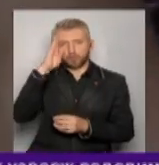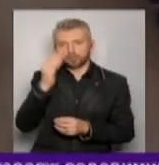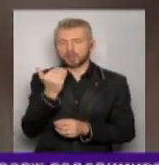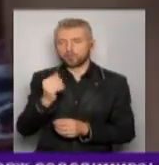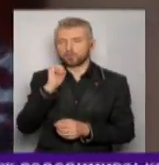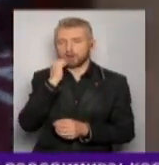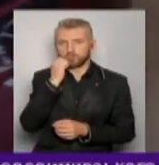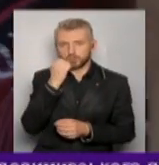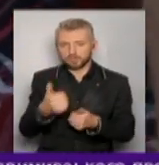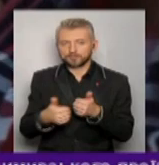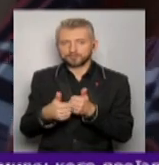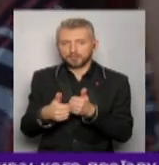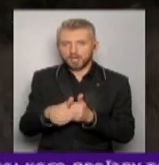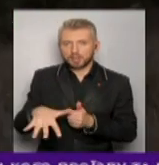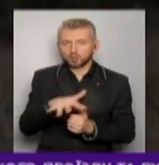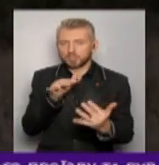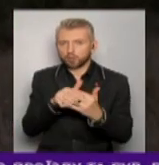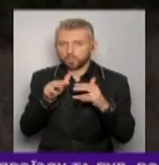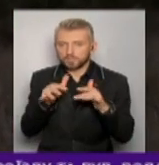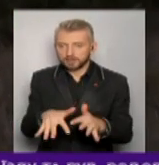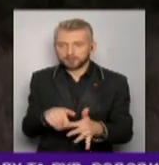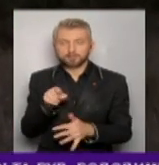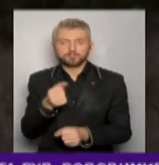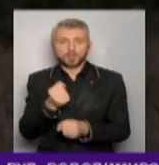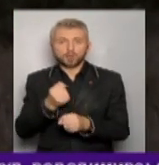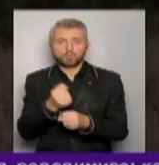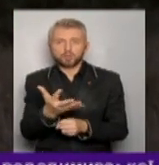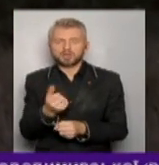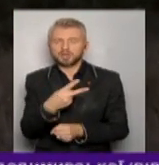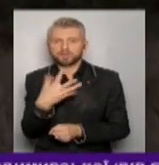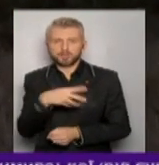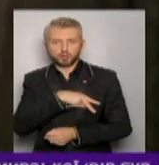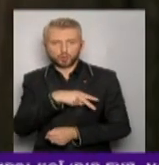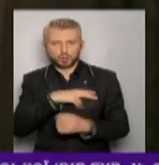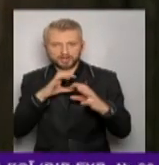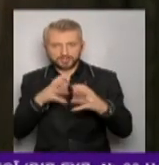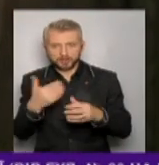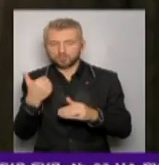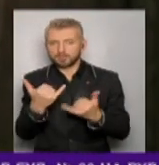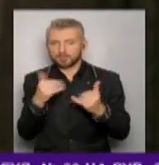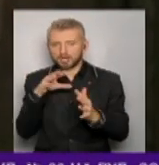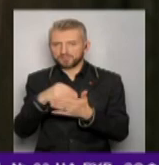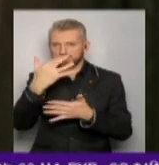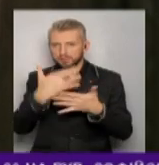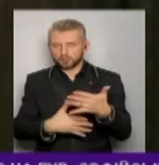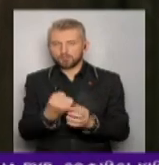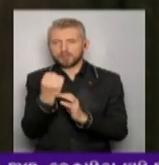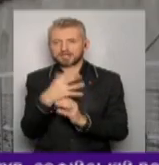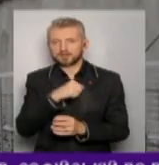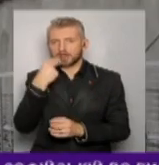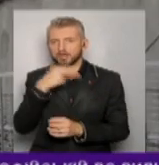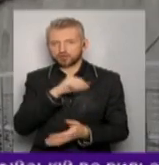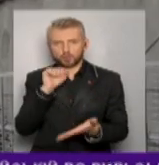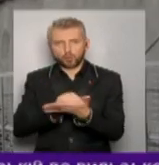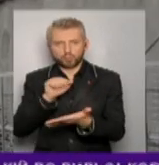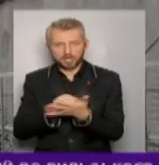бабусі неподалік від зони бойових дій. Кіноробота вже отримала 25 нагород у світі і тепер у списку 15 найкращих документалок.